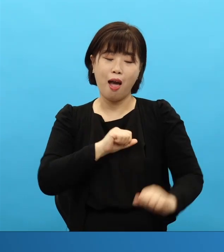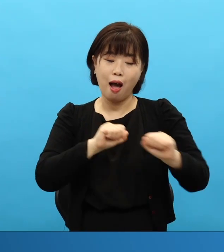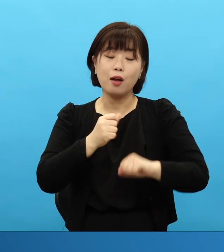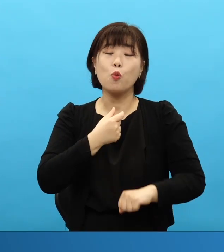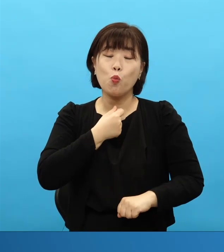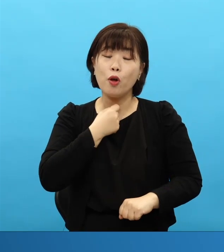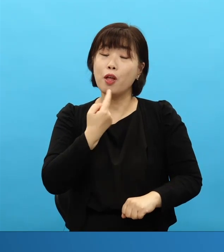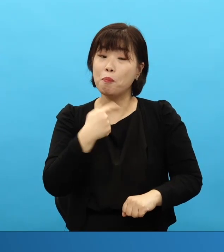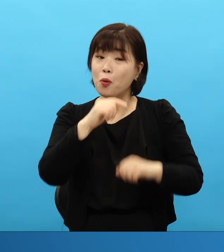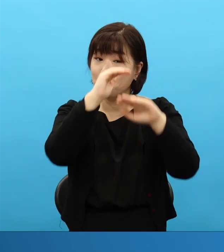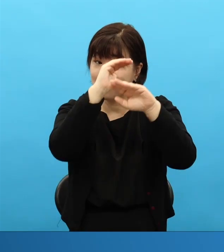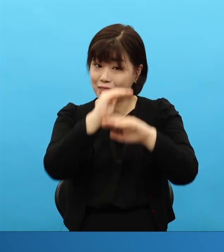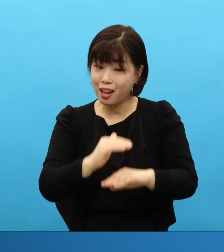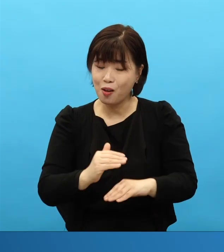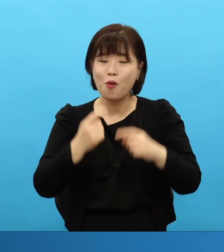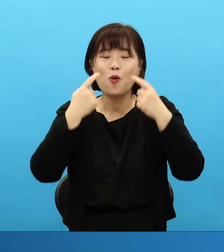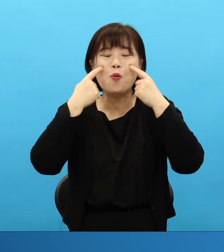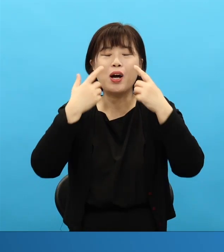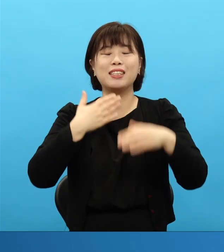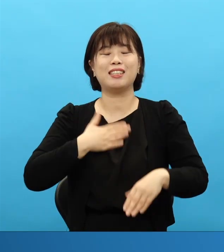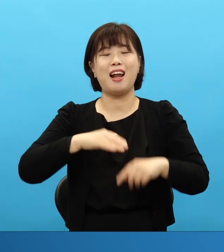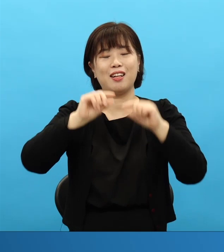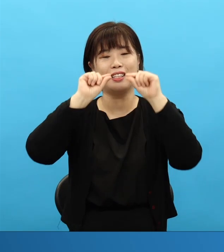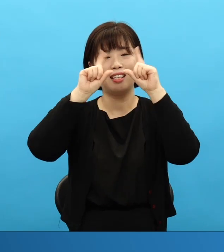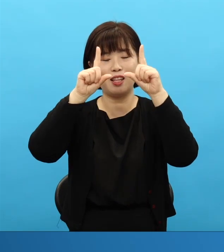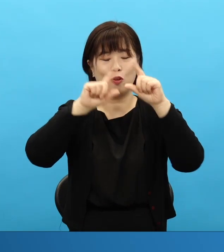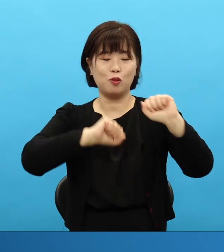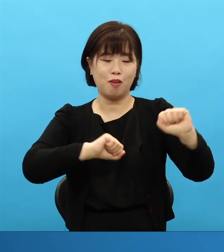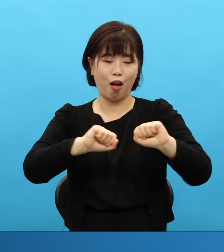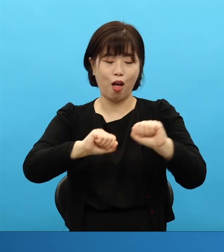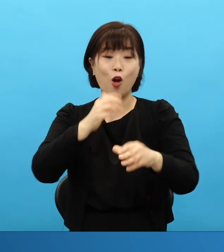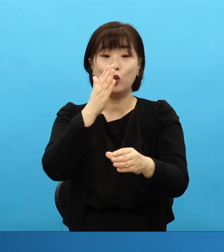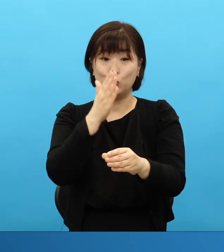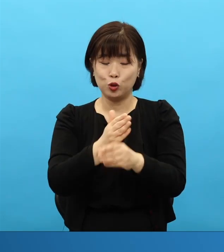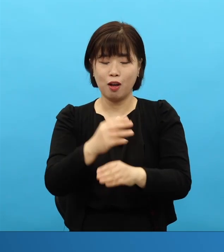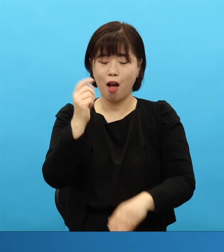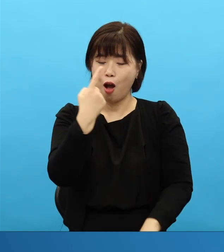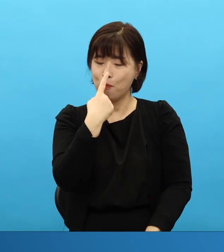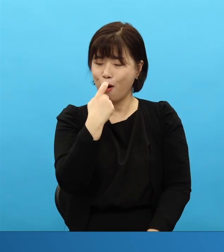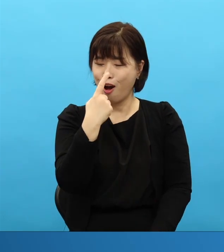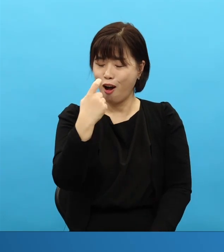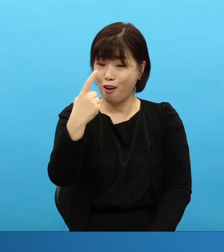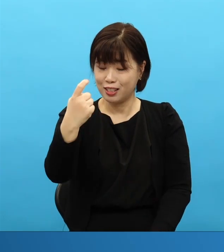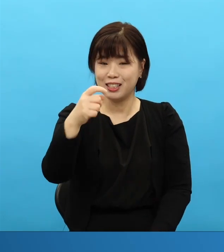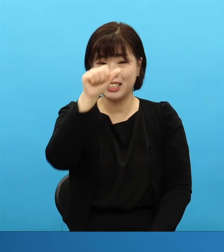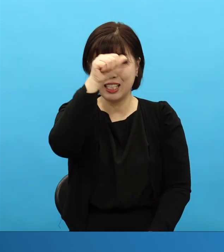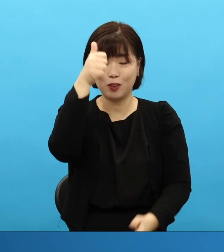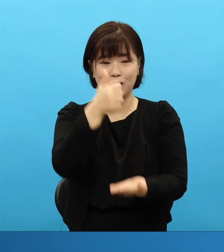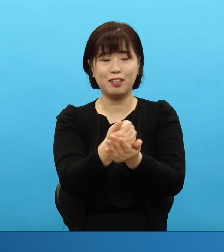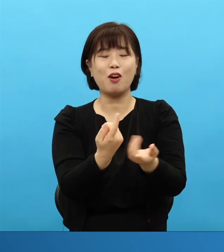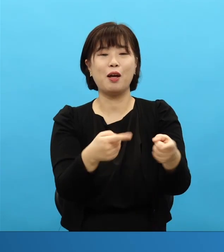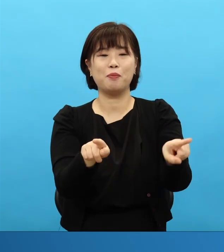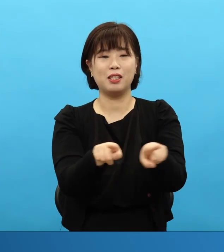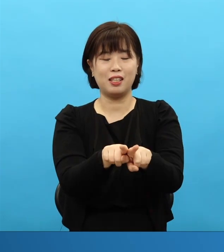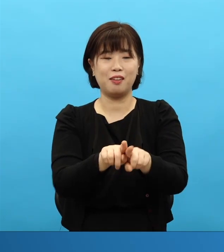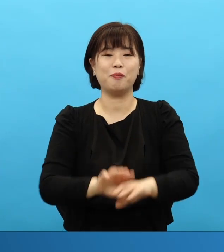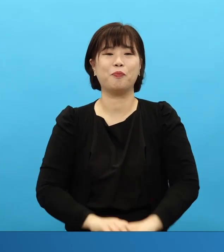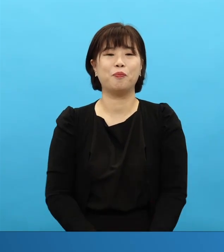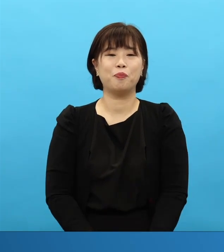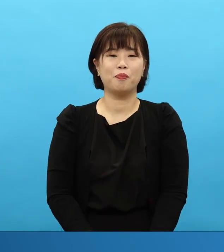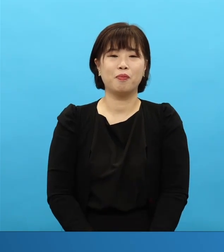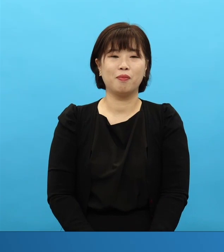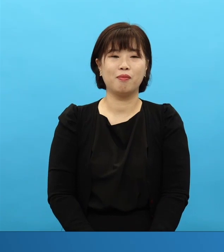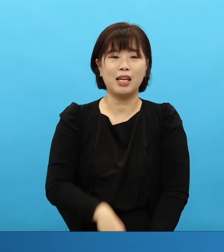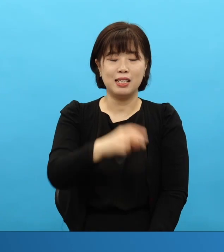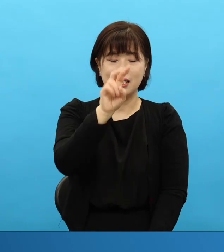힘을 가진 멋진 랩넌트 망대 심윤성 장로님과 함께했습니다. 오늘 핵심 예배에서도 든든한 영적인 망대를 세우시고